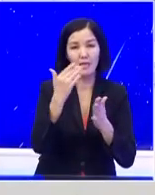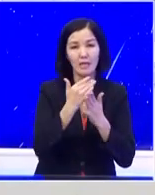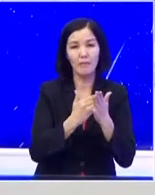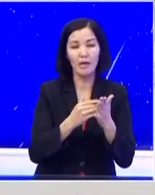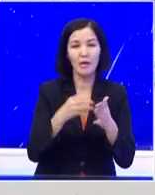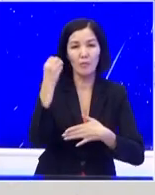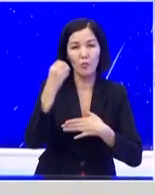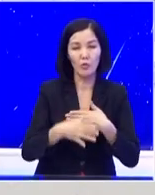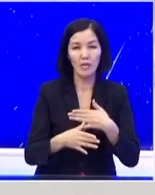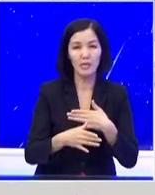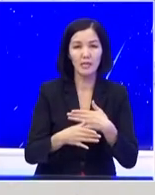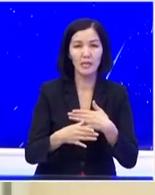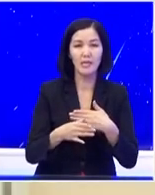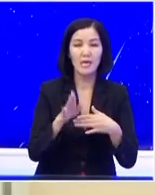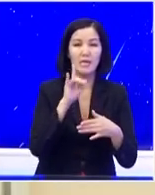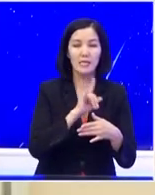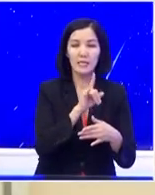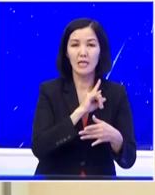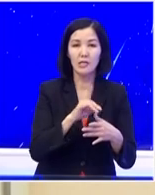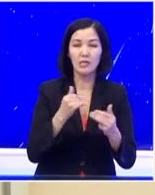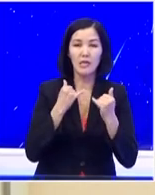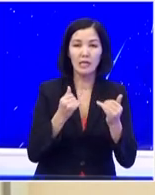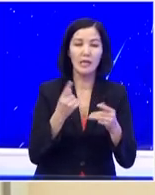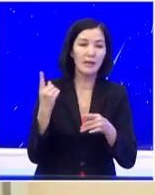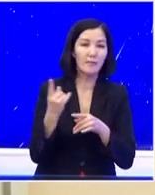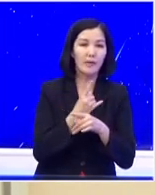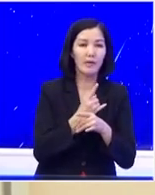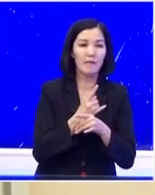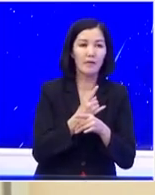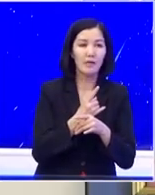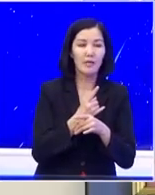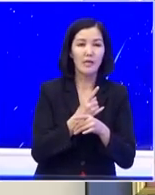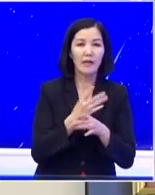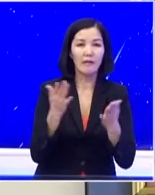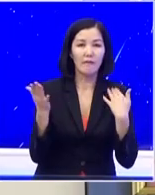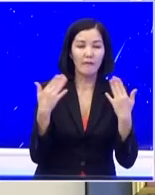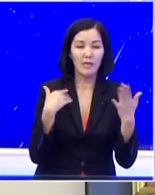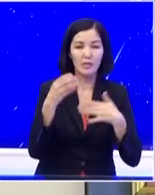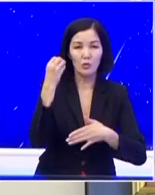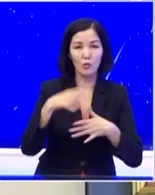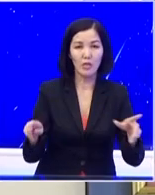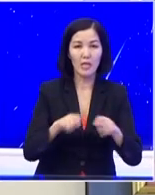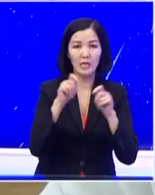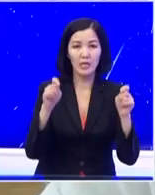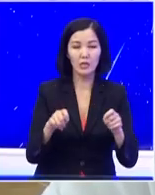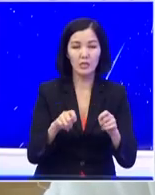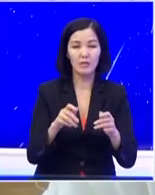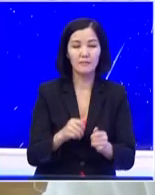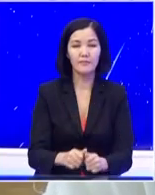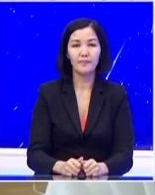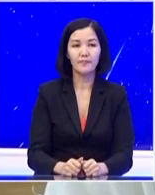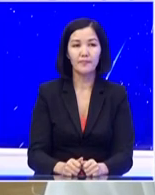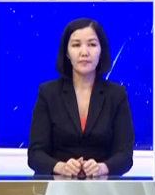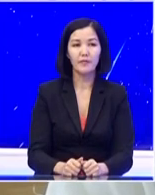аудан орталығынан қыз келіншектерге арналған алғашқы джампинг фитнес орталығын ашып жұмыс жасауда. Ауданда